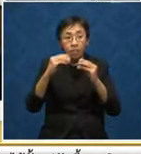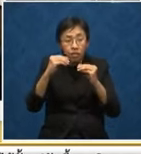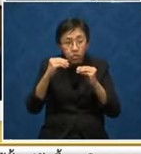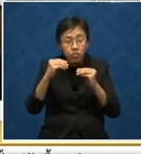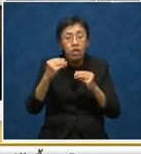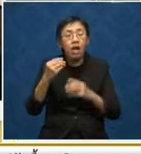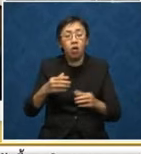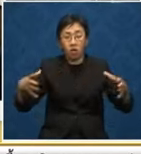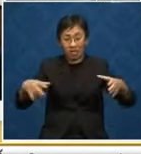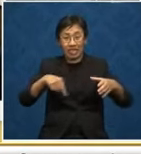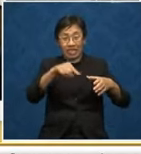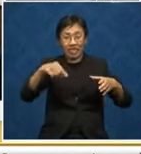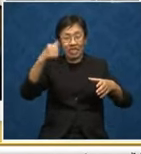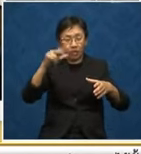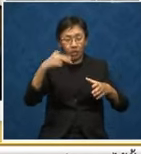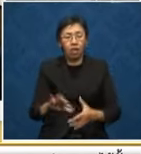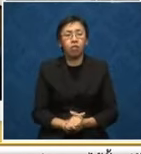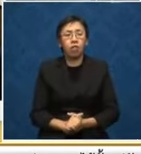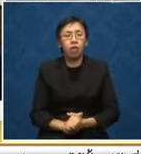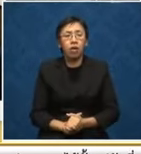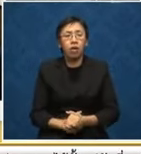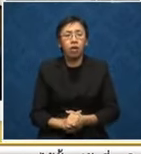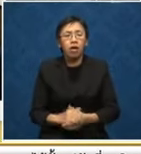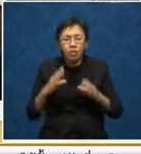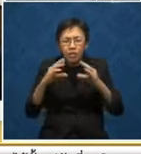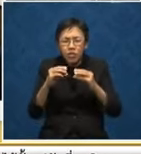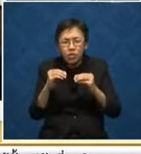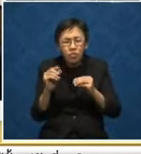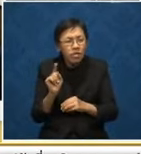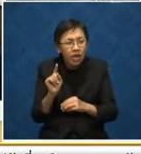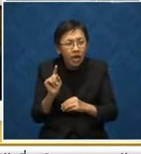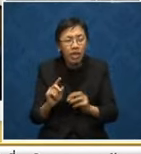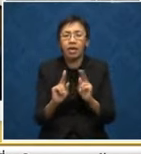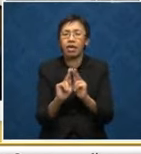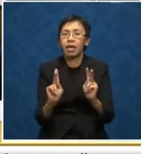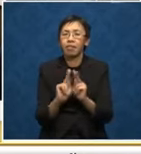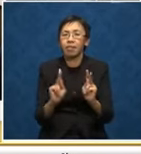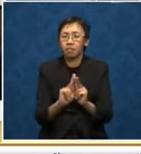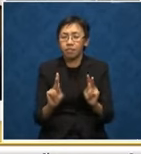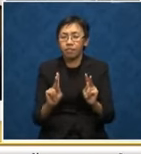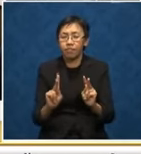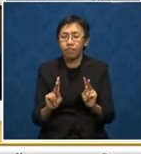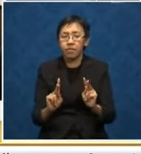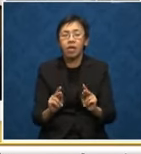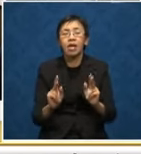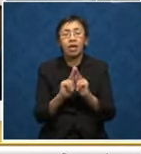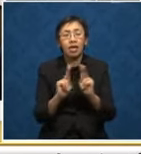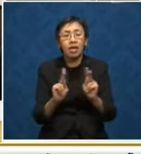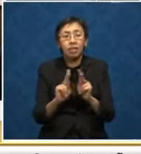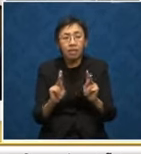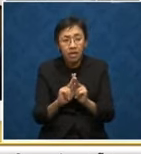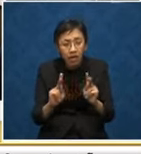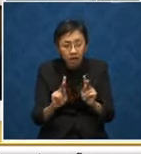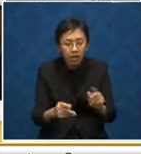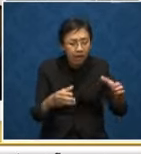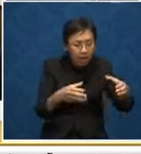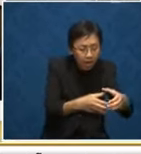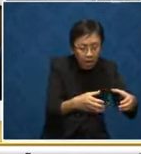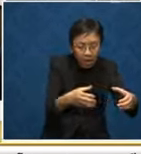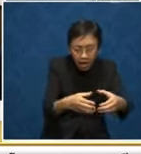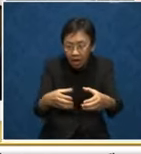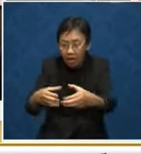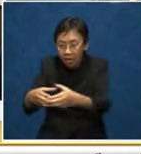ใหญ่อย่างนี้แล้วเรายังมีสภาเล็กก็คือกรรมาธิการทุกคณะที่จะประชุมคว